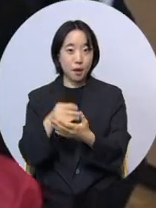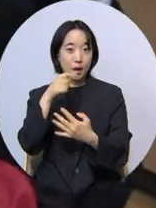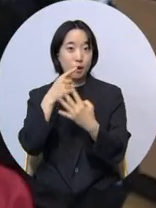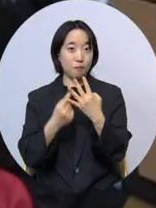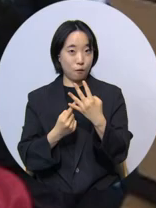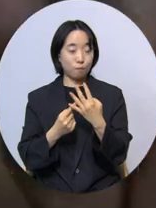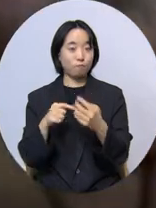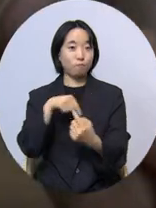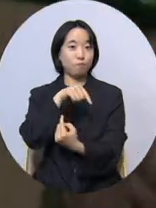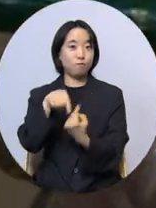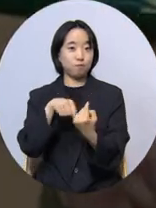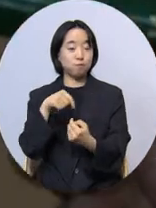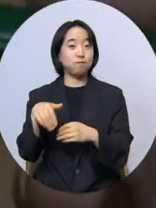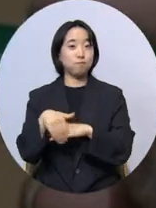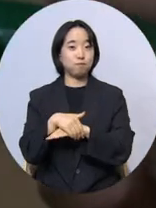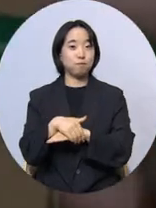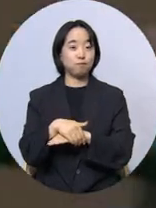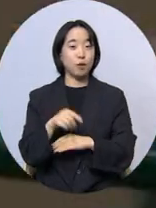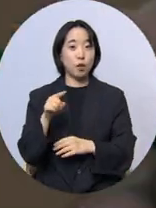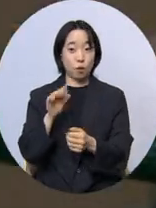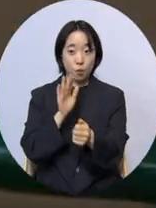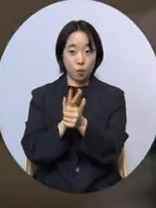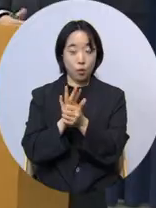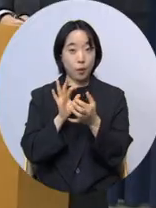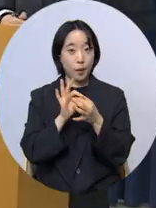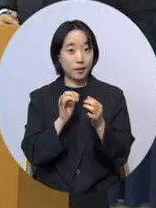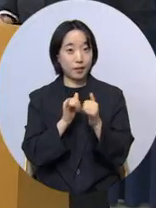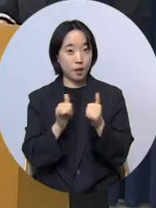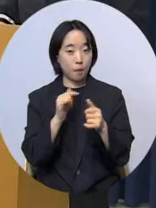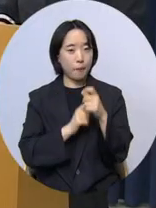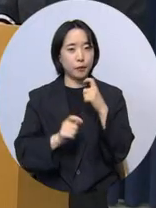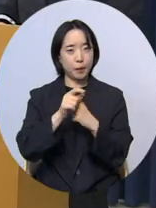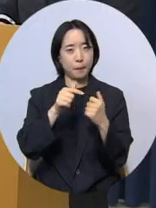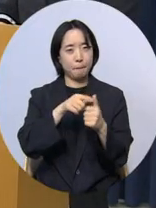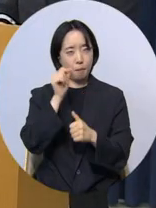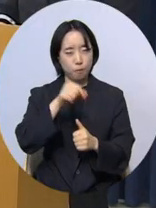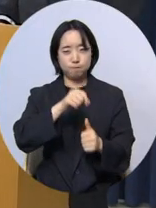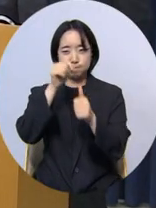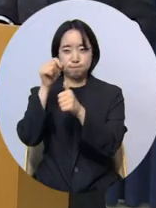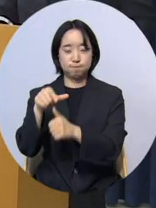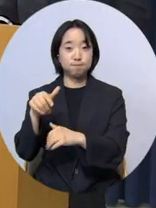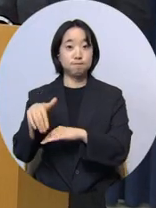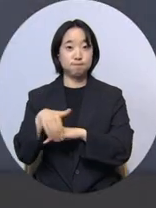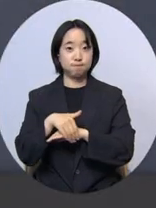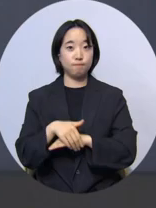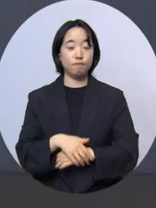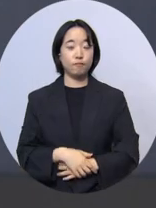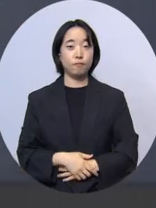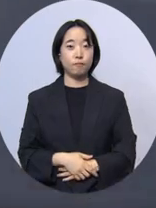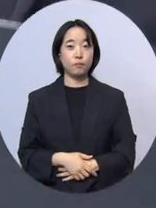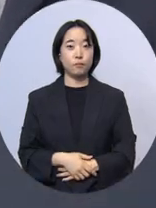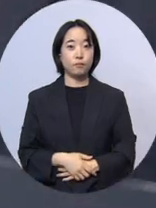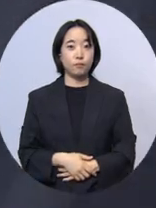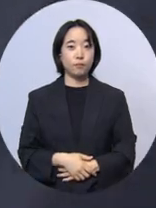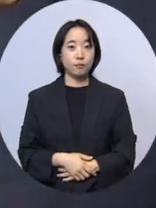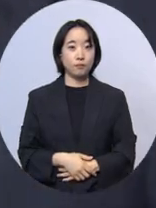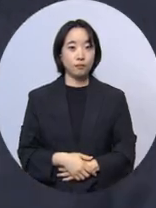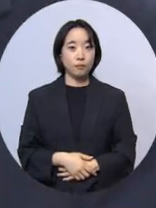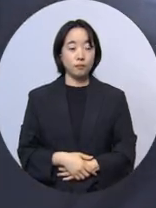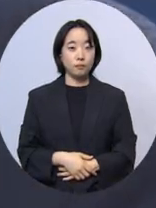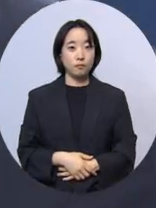개발과 장애 유형 등을 고려한 지원 인력도 추가로 배치될 예정입니다. KTV 박지선입니다.